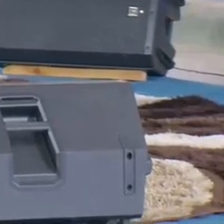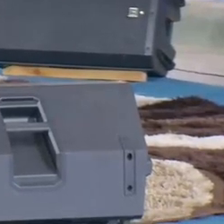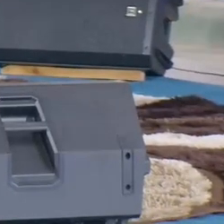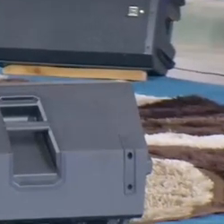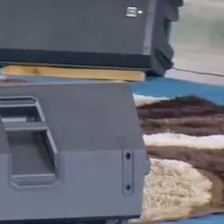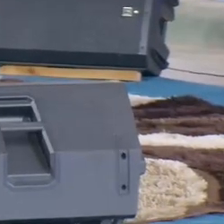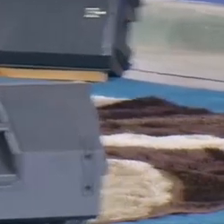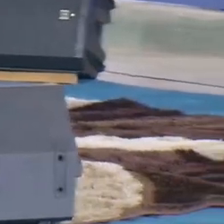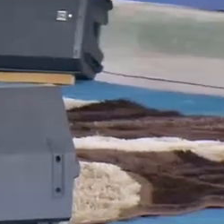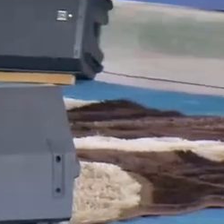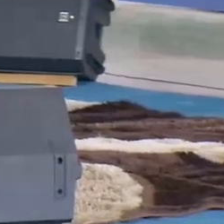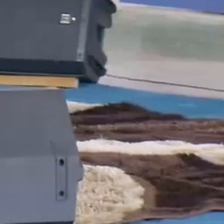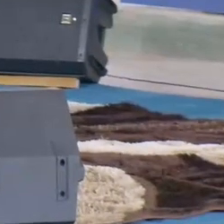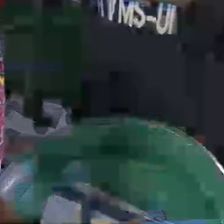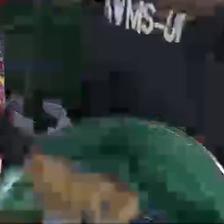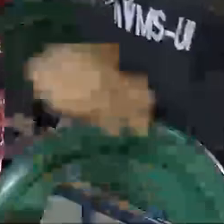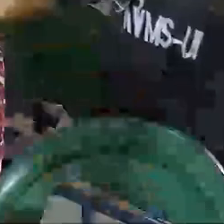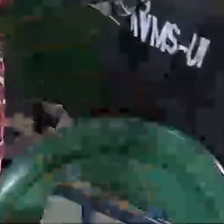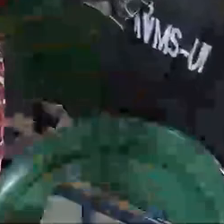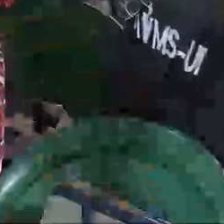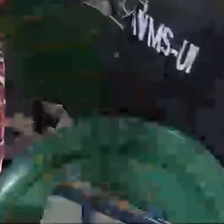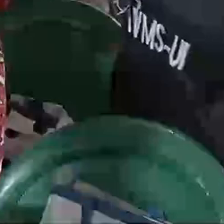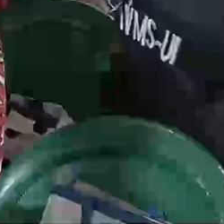c'est tout le monde gloire à Dieu